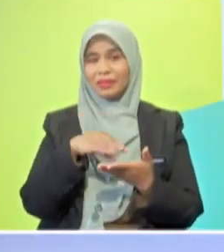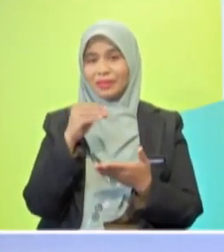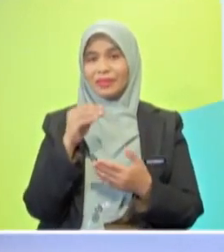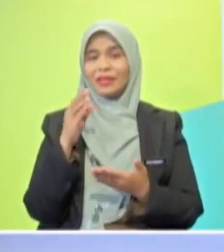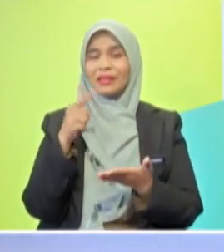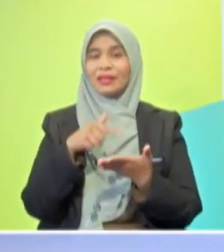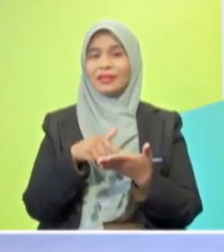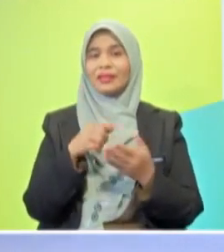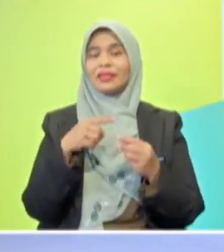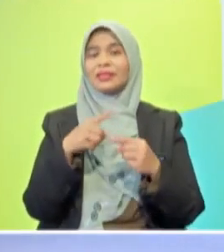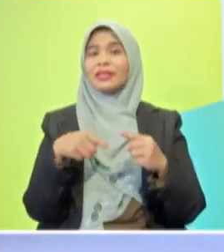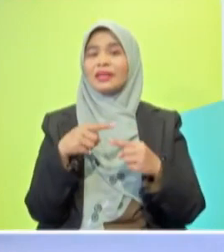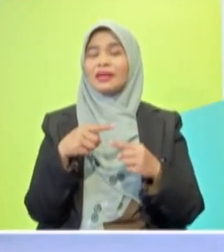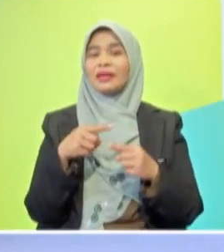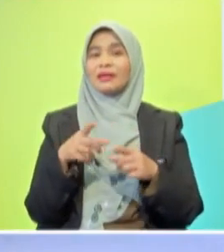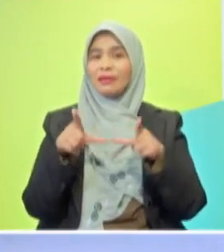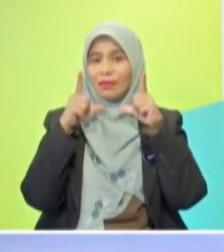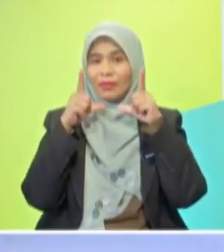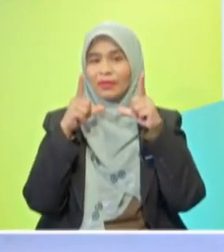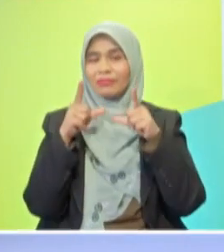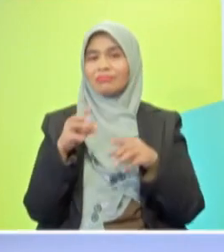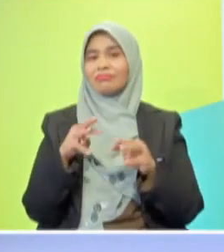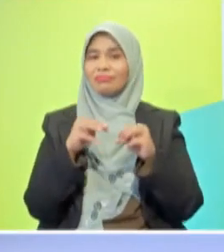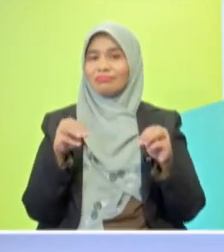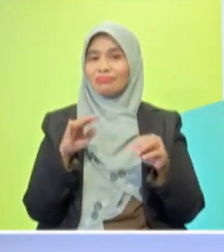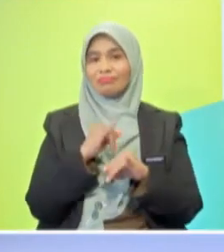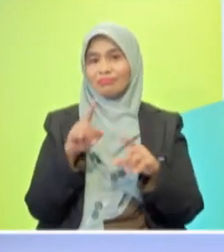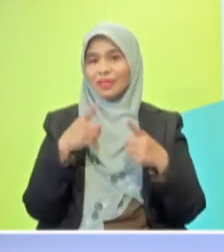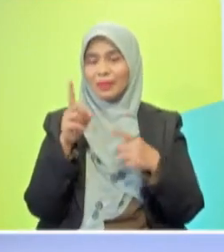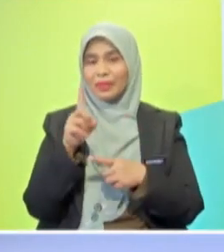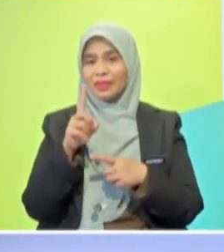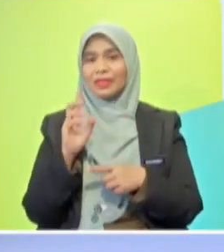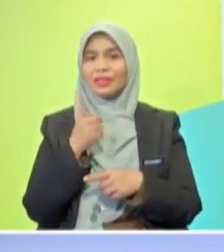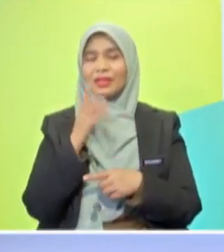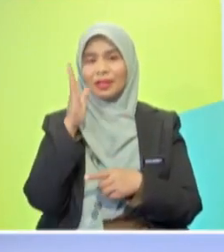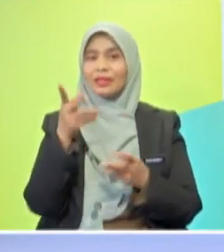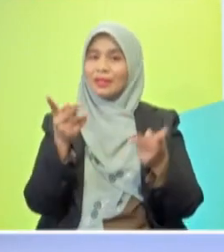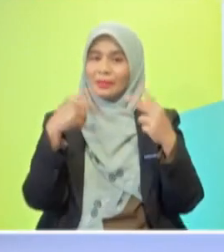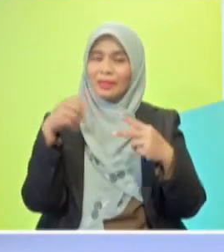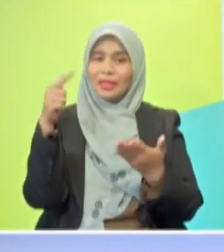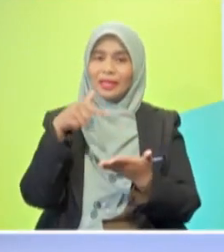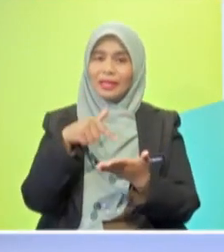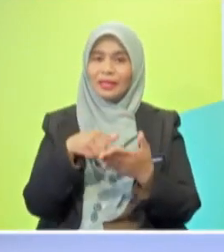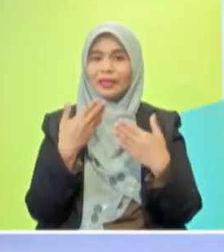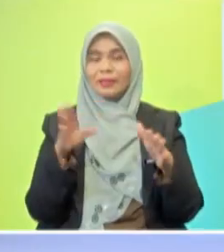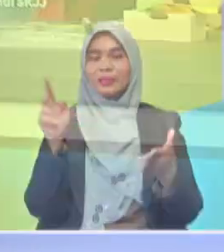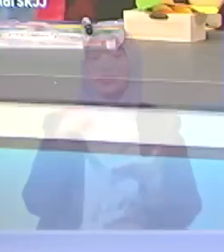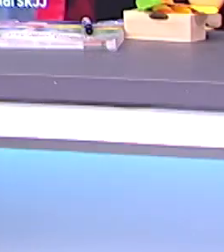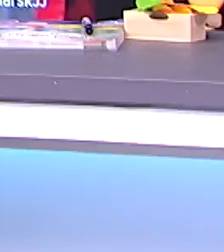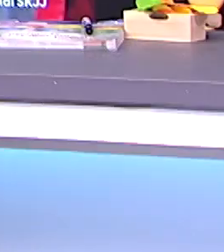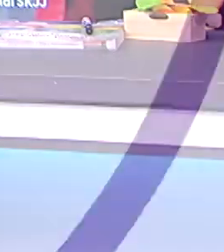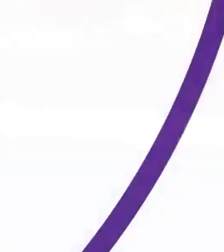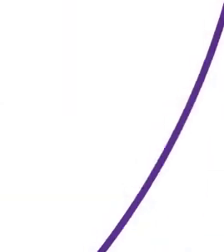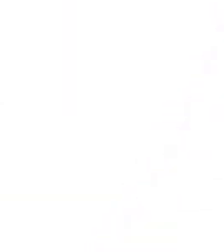dengan aurat. Tapi murid-murid jangan ke mana-mana. Kita akan kembali selepas ini bersama dengan Ustazah di Didik TV KPM.